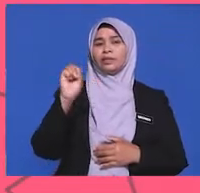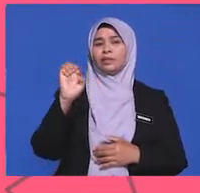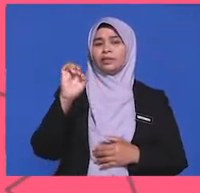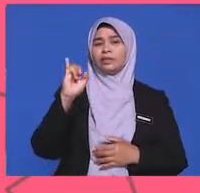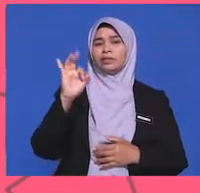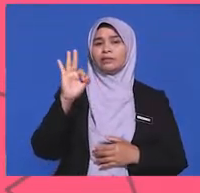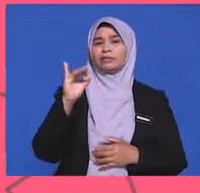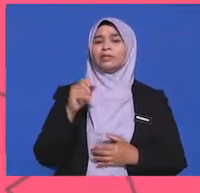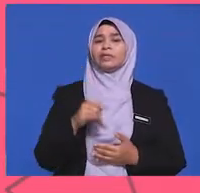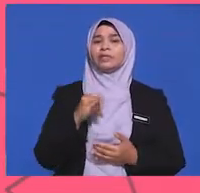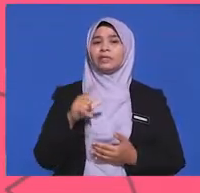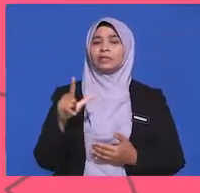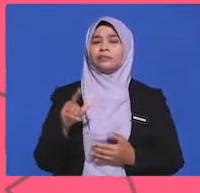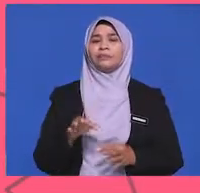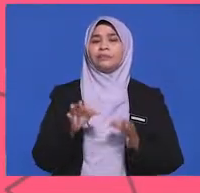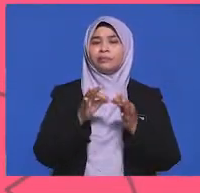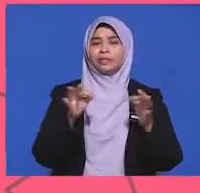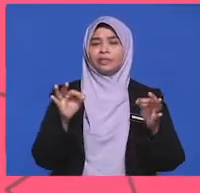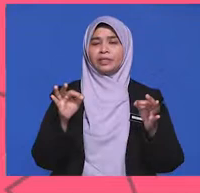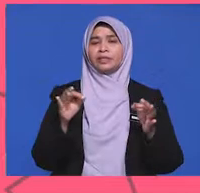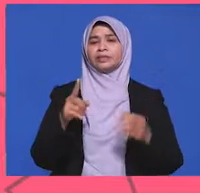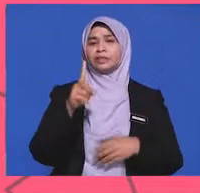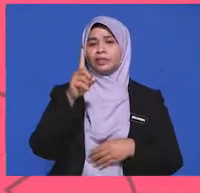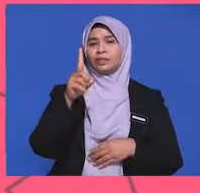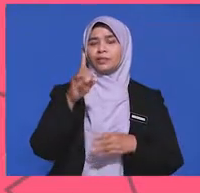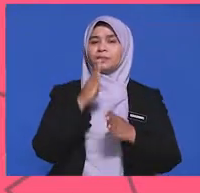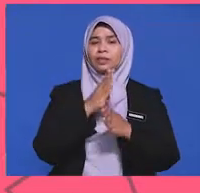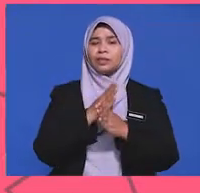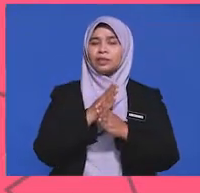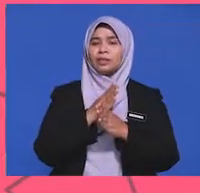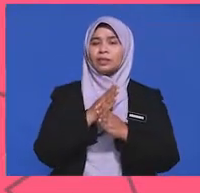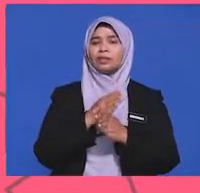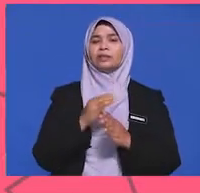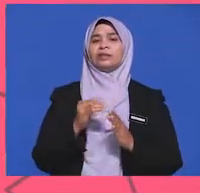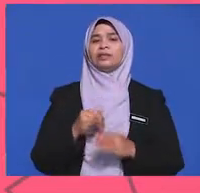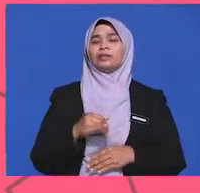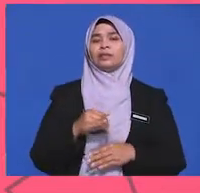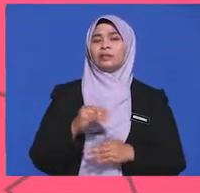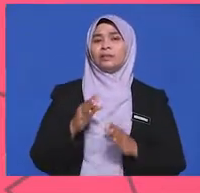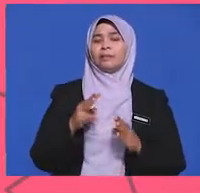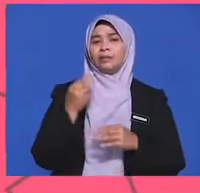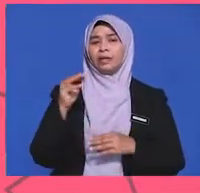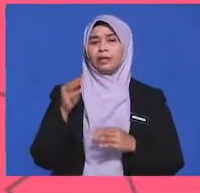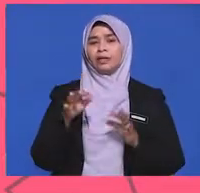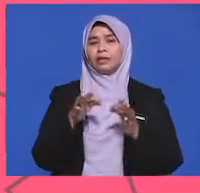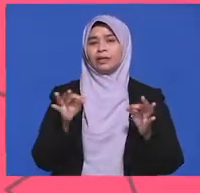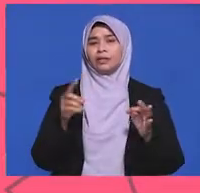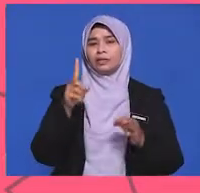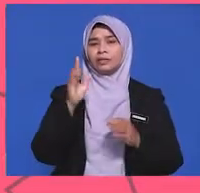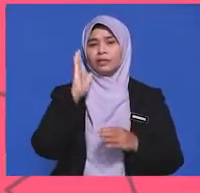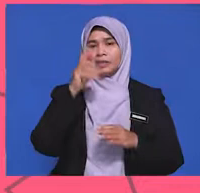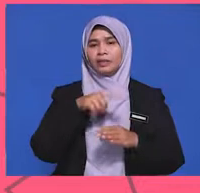ini menunjukkan jika syarat satu benar, maka pernyataan satu akan